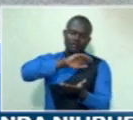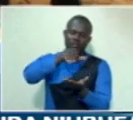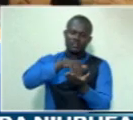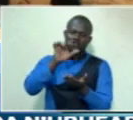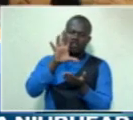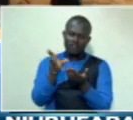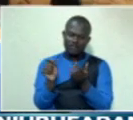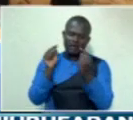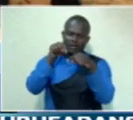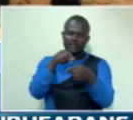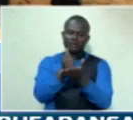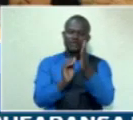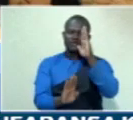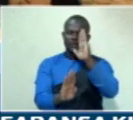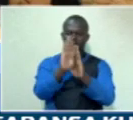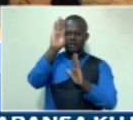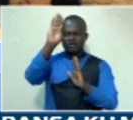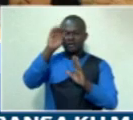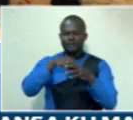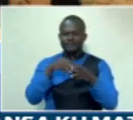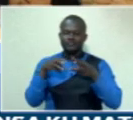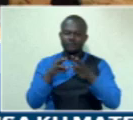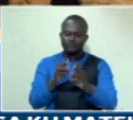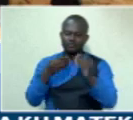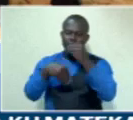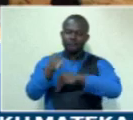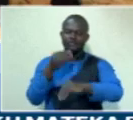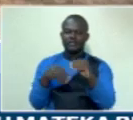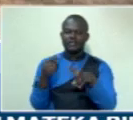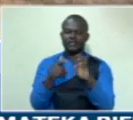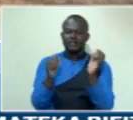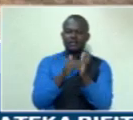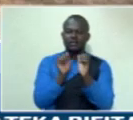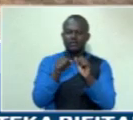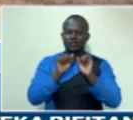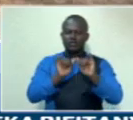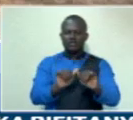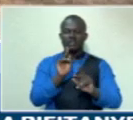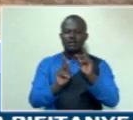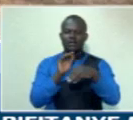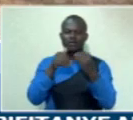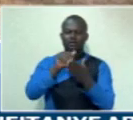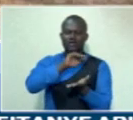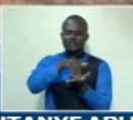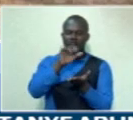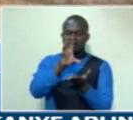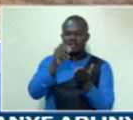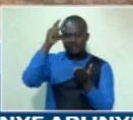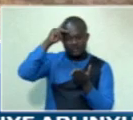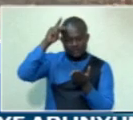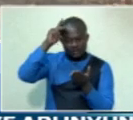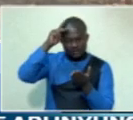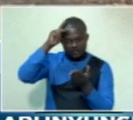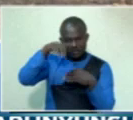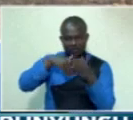Centrafrica bahateze imbere mu buryo bw'ubucuruzi ndetse bashobore no gusigira abaturage bahabwa ubucuruzi ubumenyi